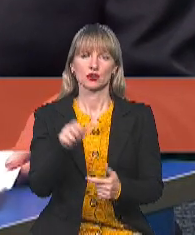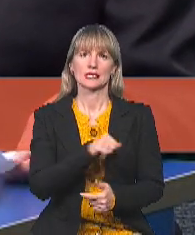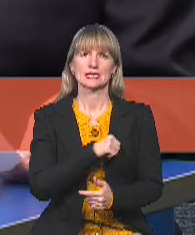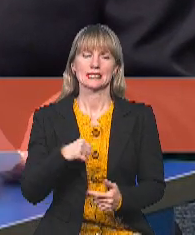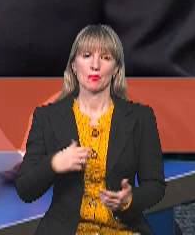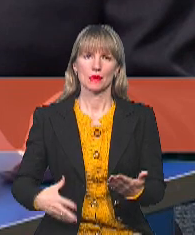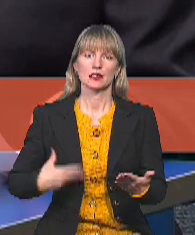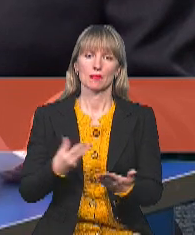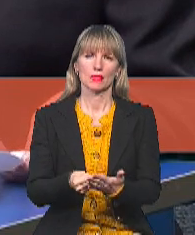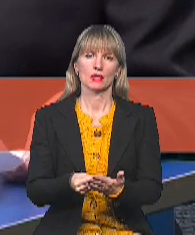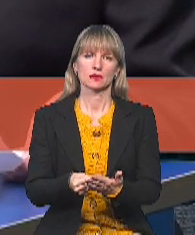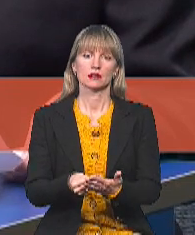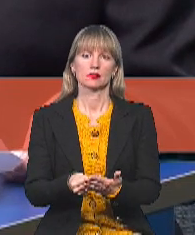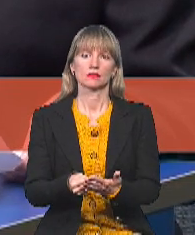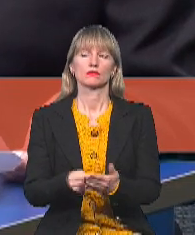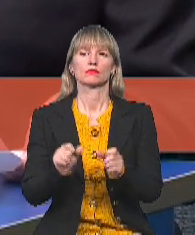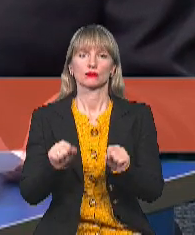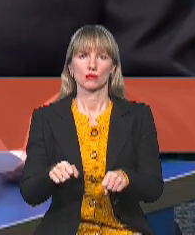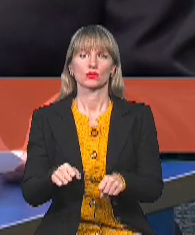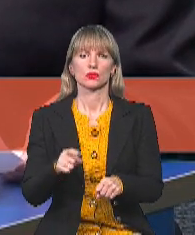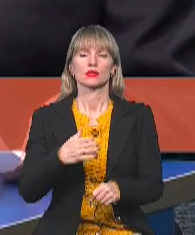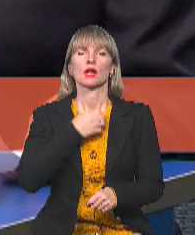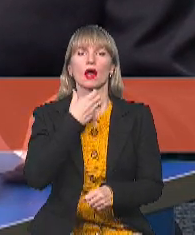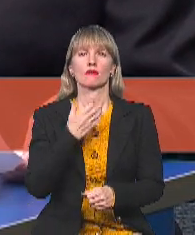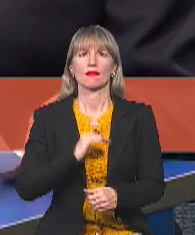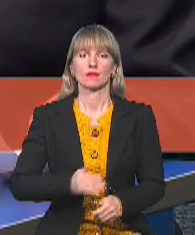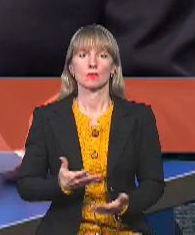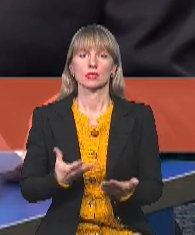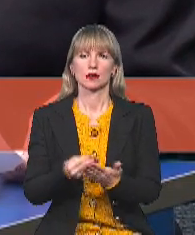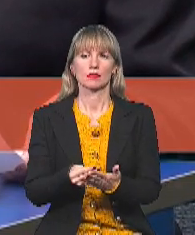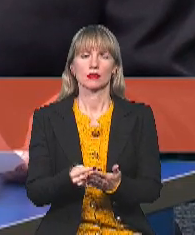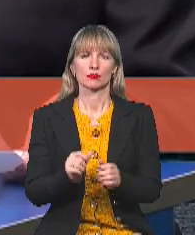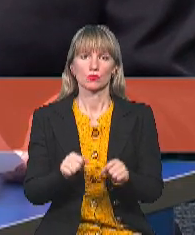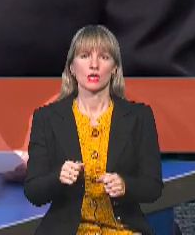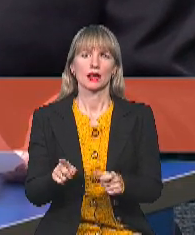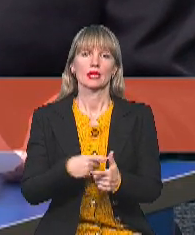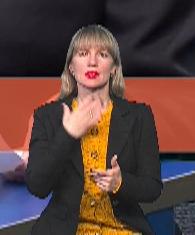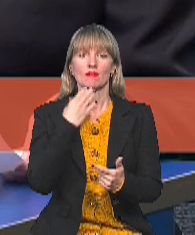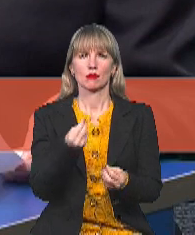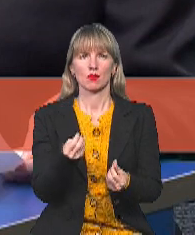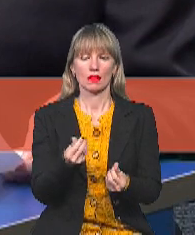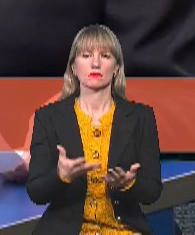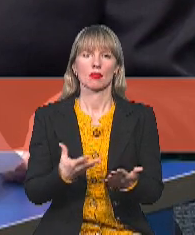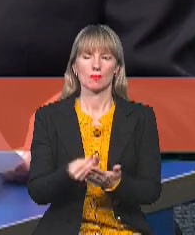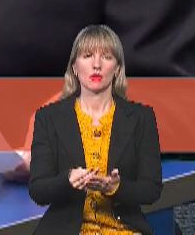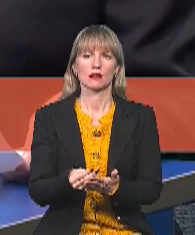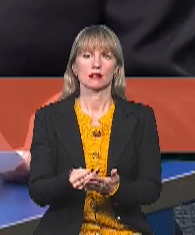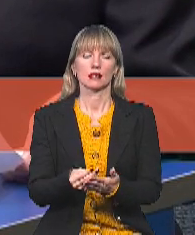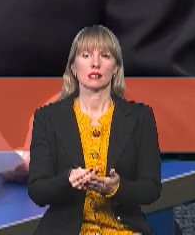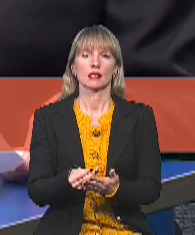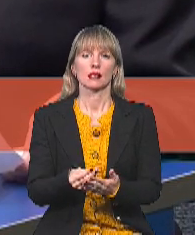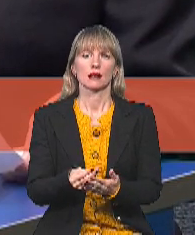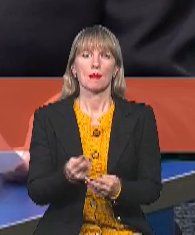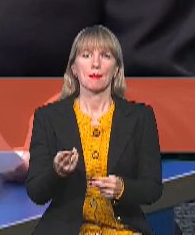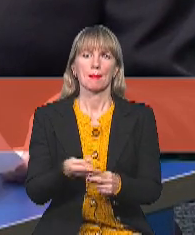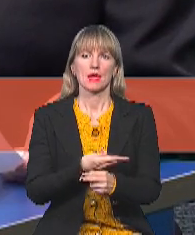сам заплатит, да, ну, может, за него страховая компания заплатит, или он своими деньгами, безналичным расчетом